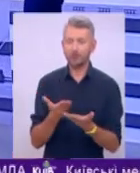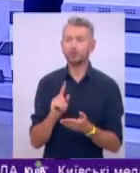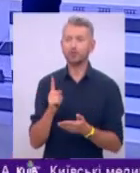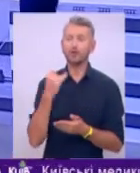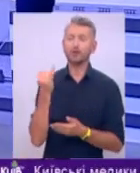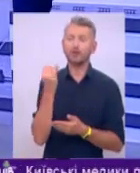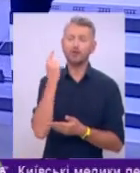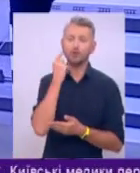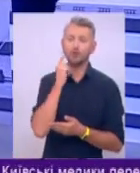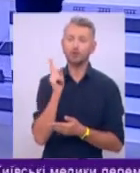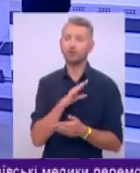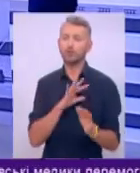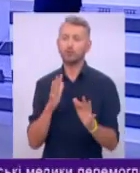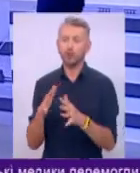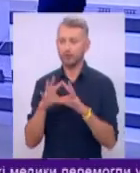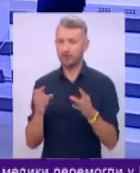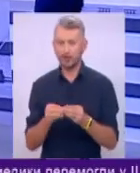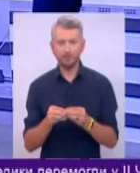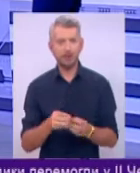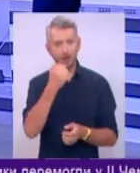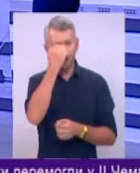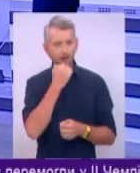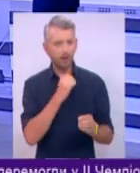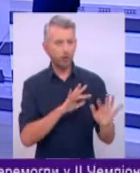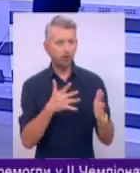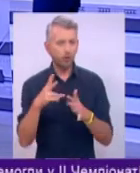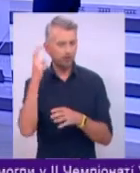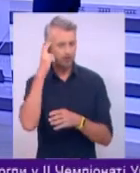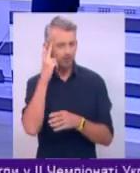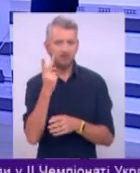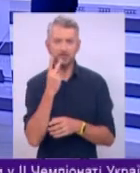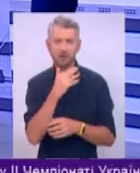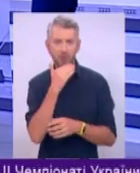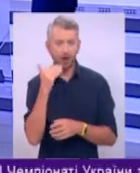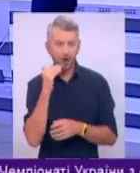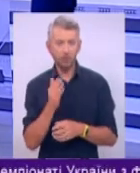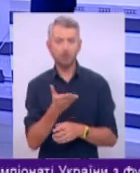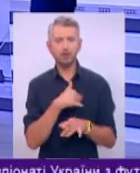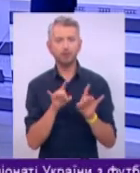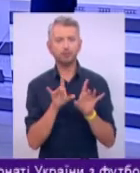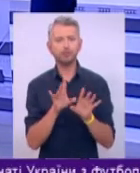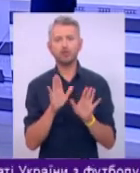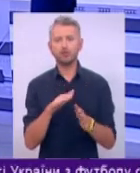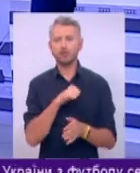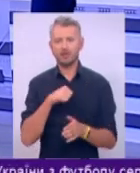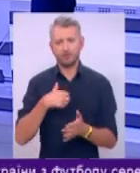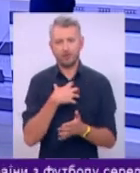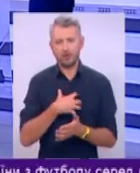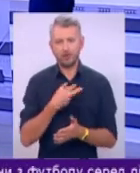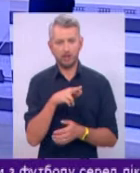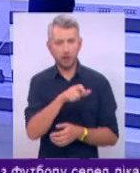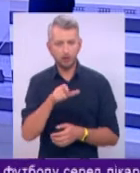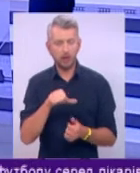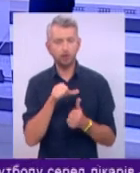цікавого почуємо? Що відбулося взагалі? Дякую. Ну, знаєш, події у столиці завжди відбувається багато, але ми охопимо лише ті, які більш важливі для людей.